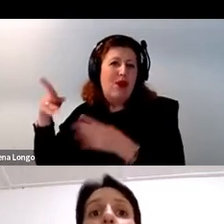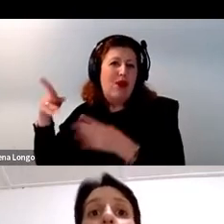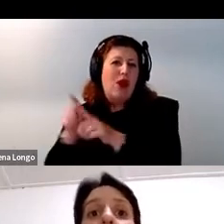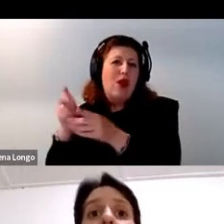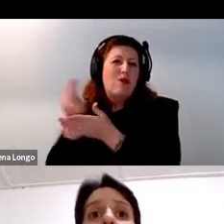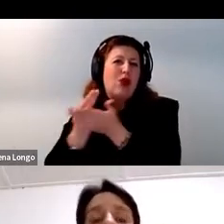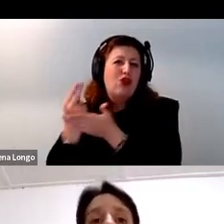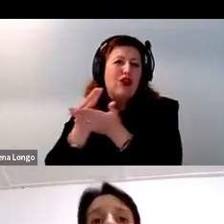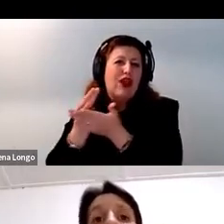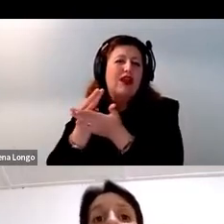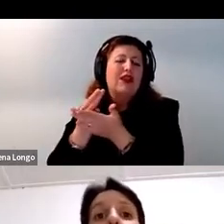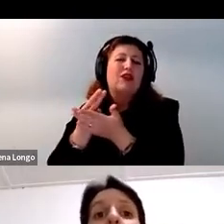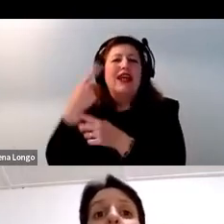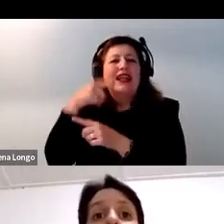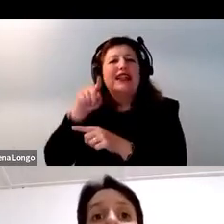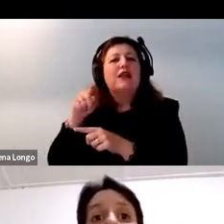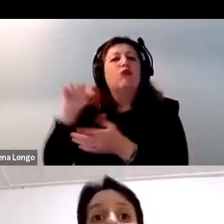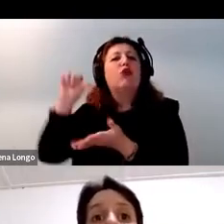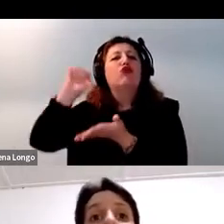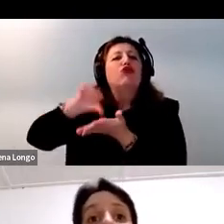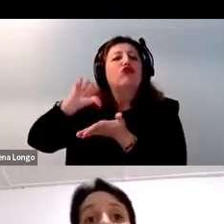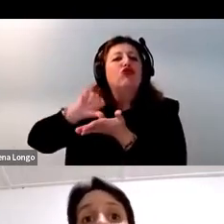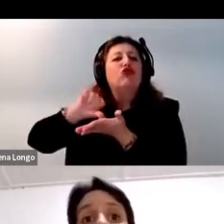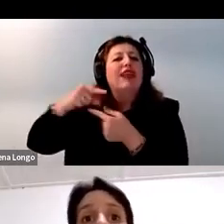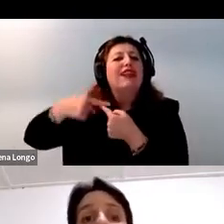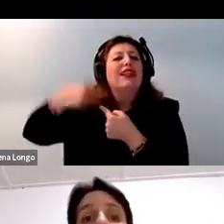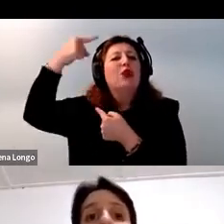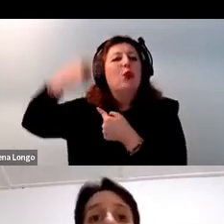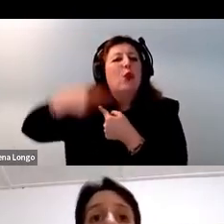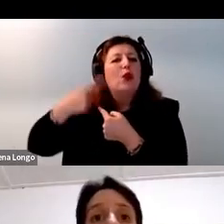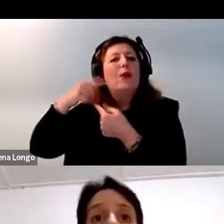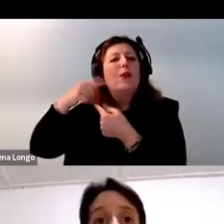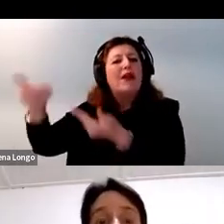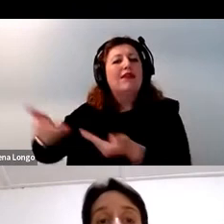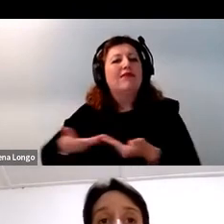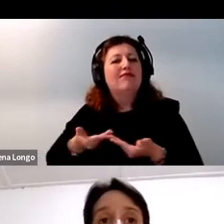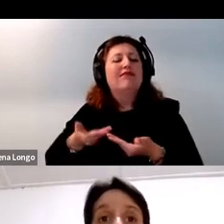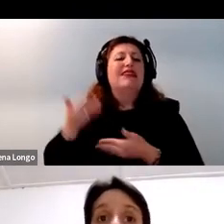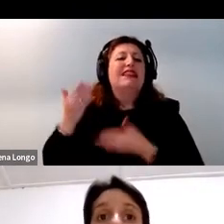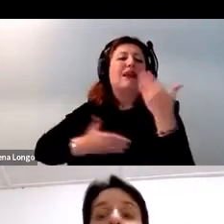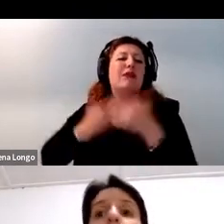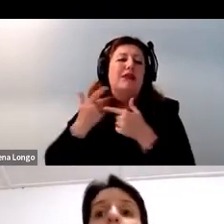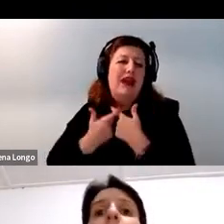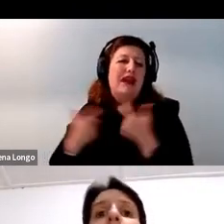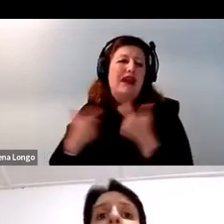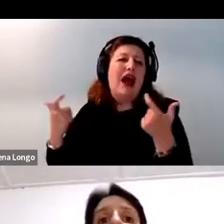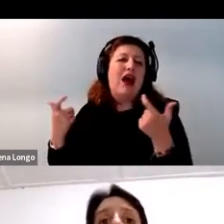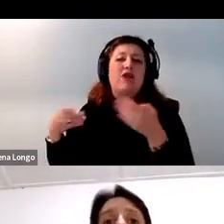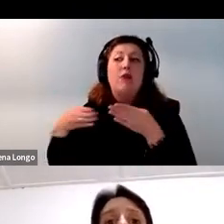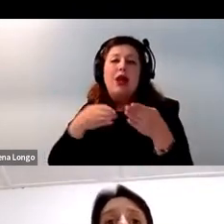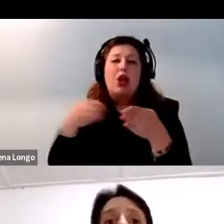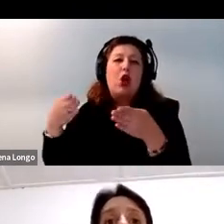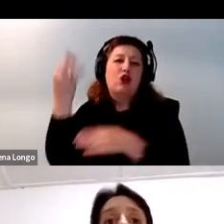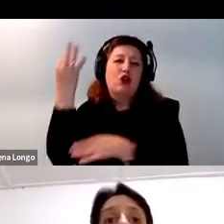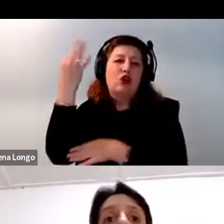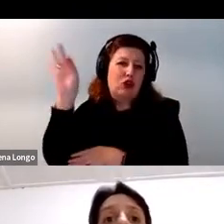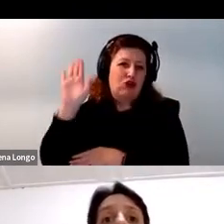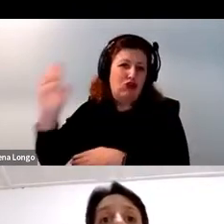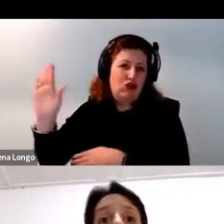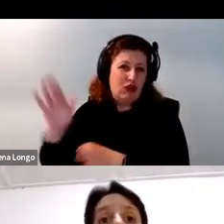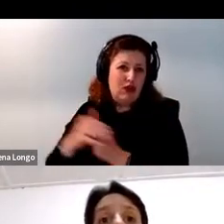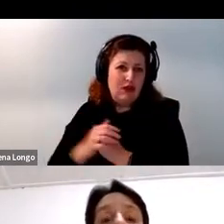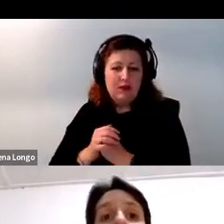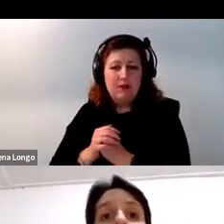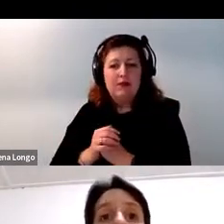centri diurni per bambini con disabilità gravi per l'accompagnamento al loro percorso scolastico. I bambini